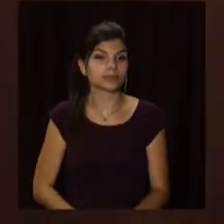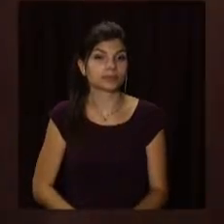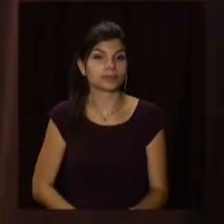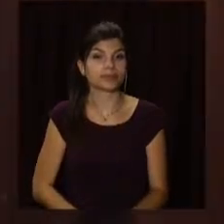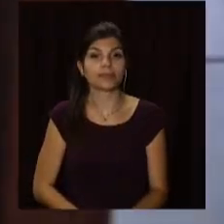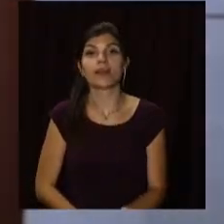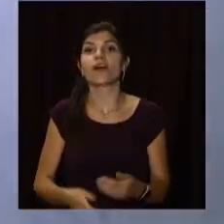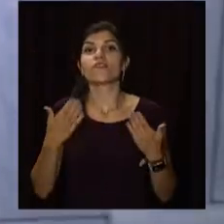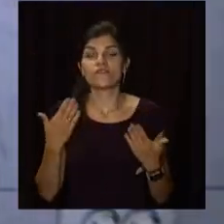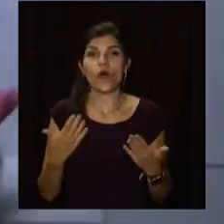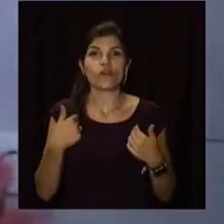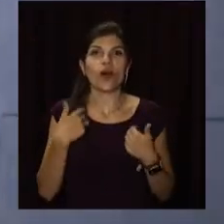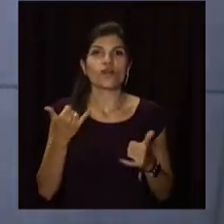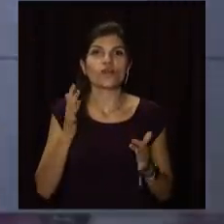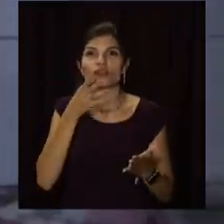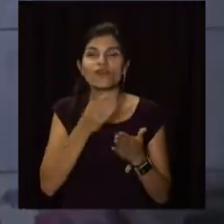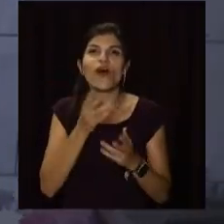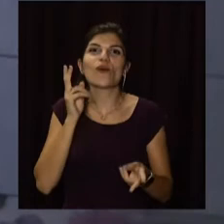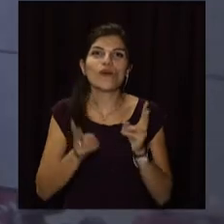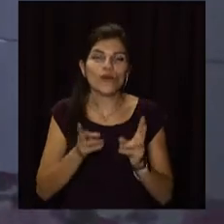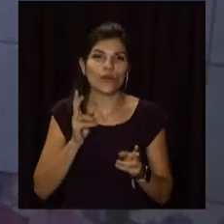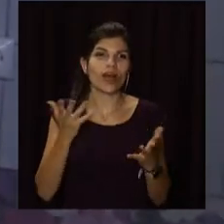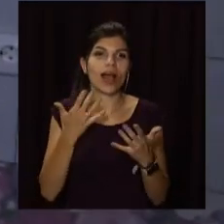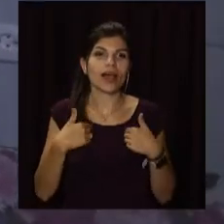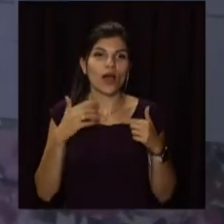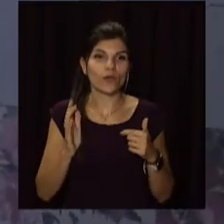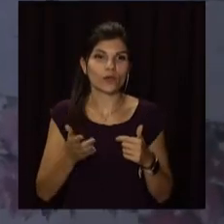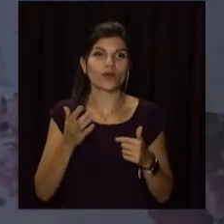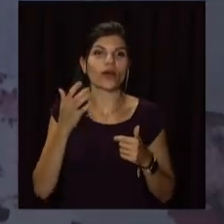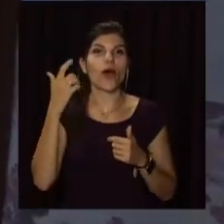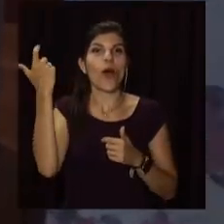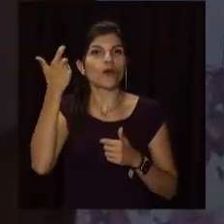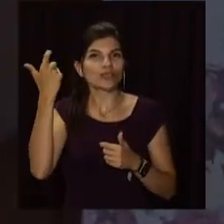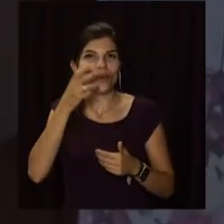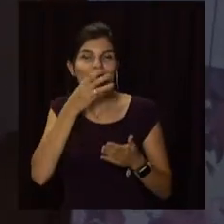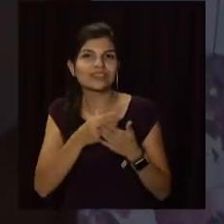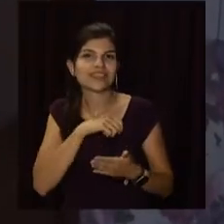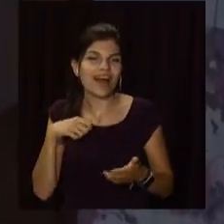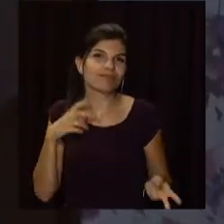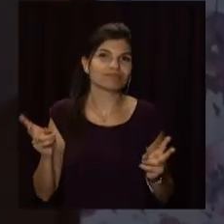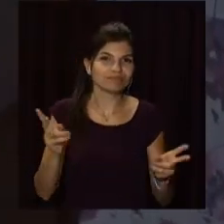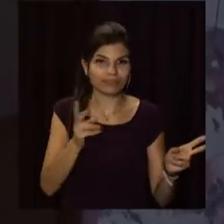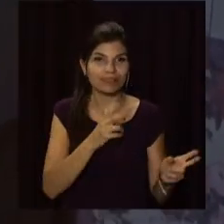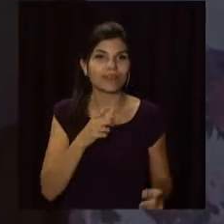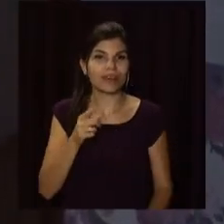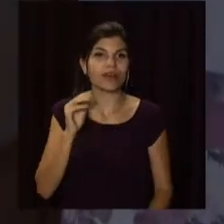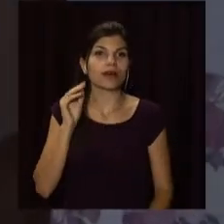Нарешті в мене буде своя кухня, на якій я буду господарем сама.